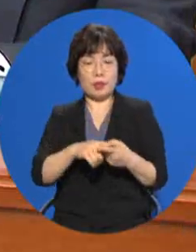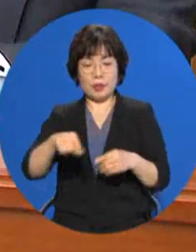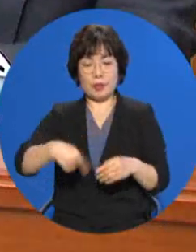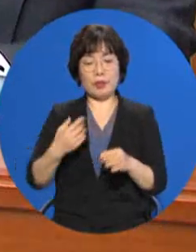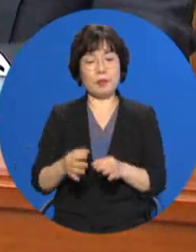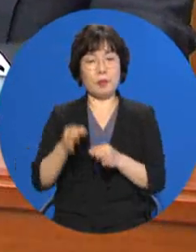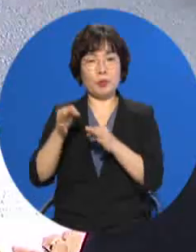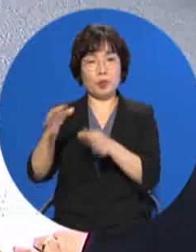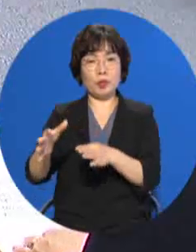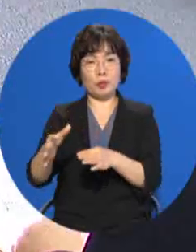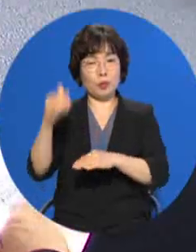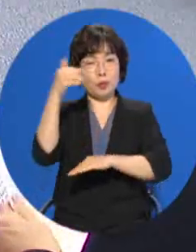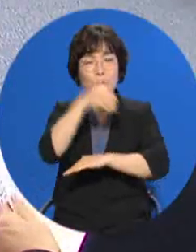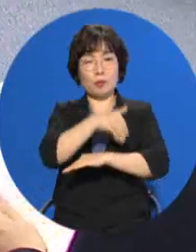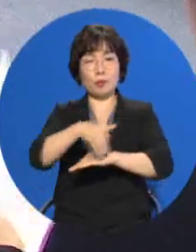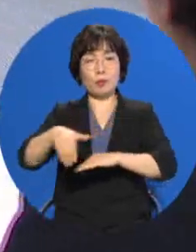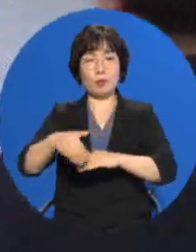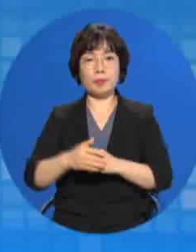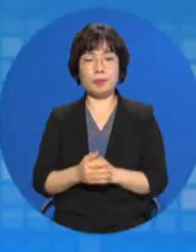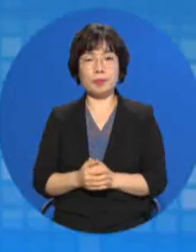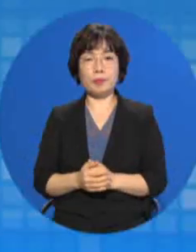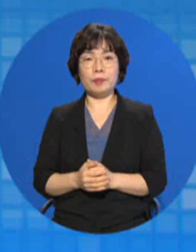자발적 기부를 유도하기로 했습니다.